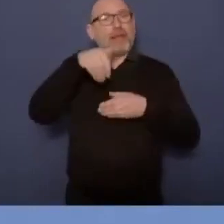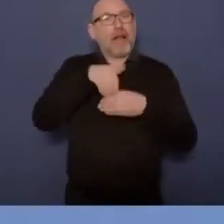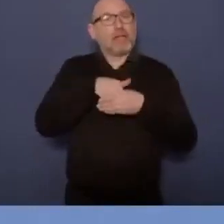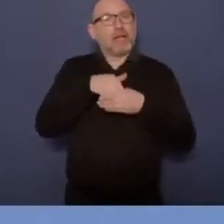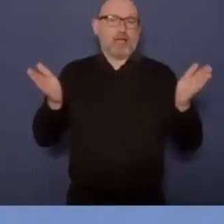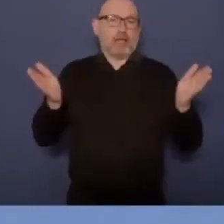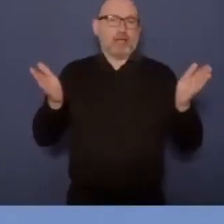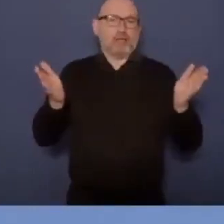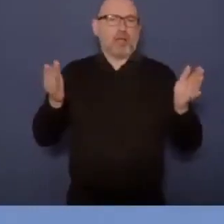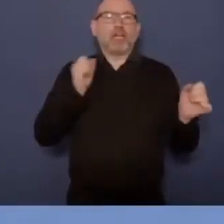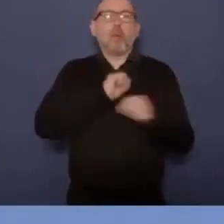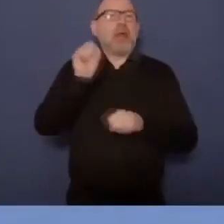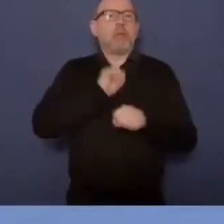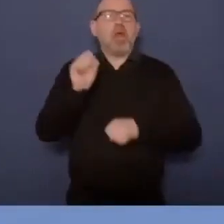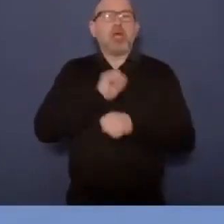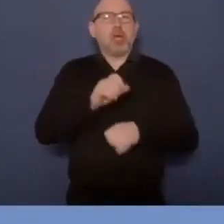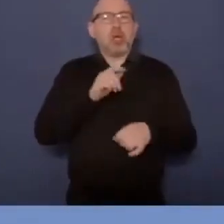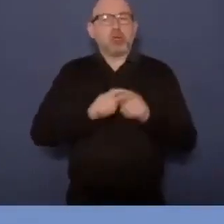und also war,